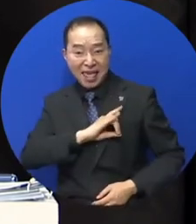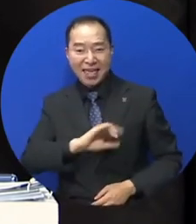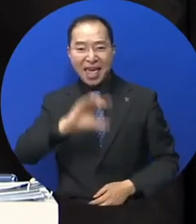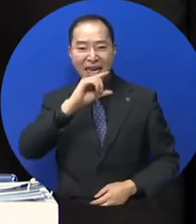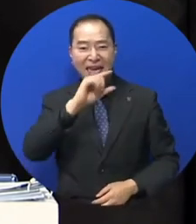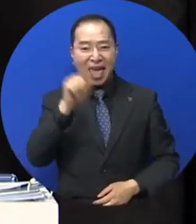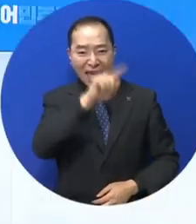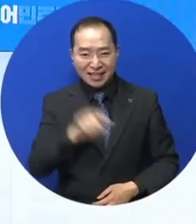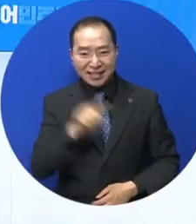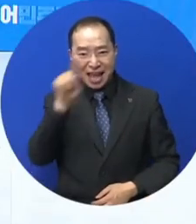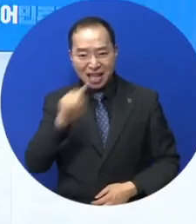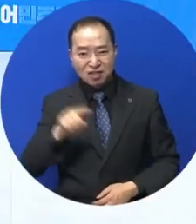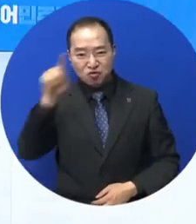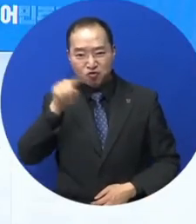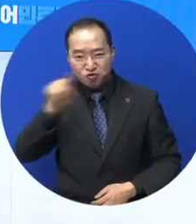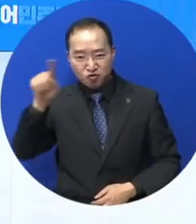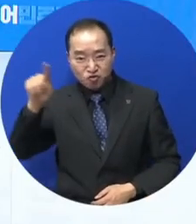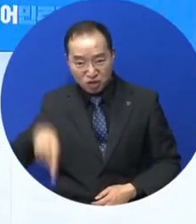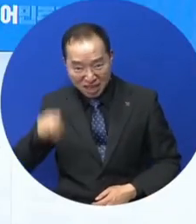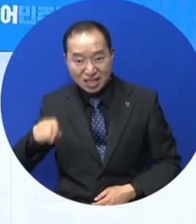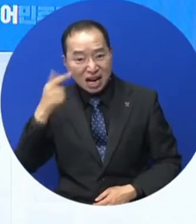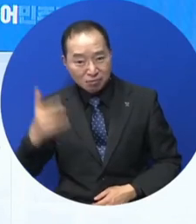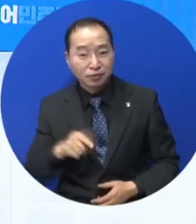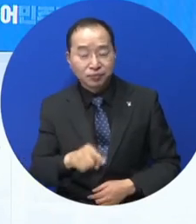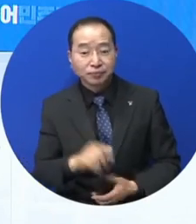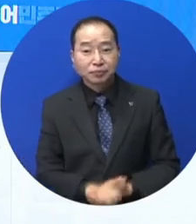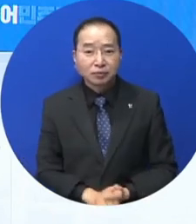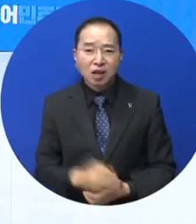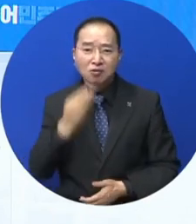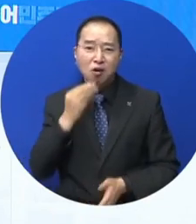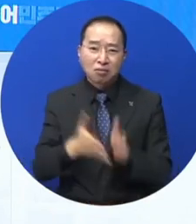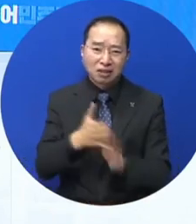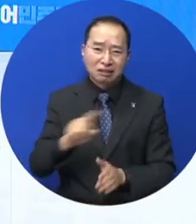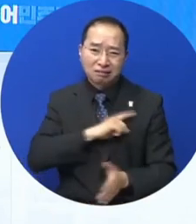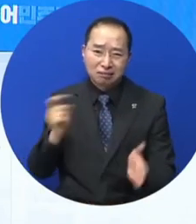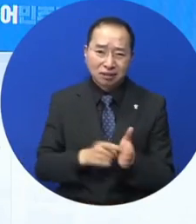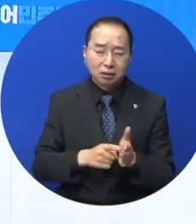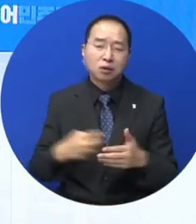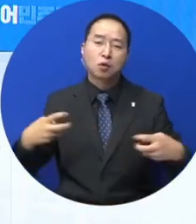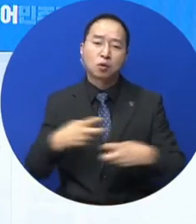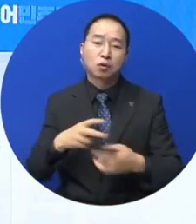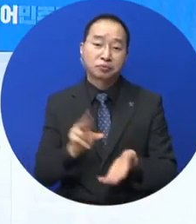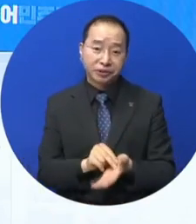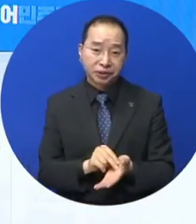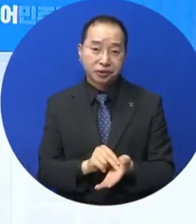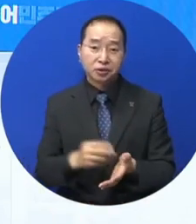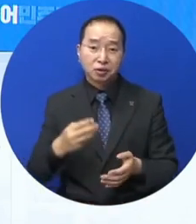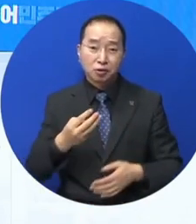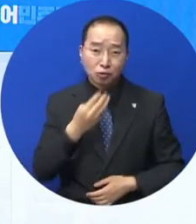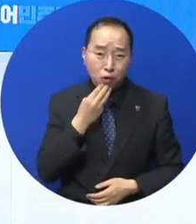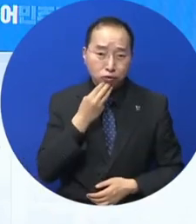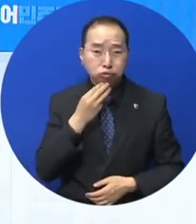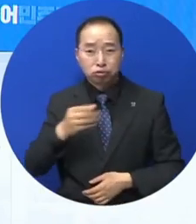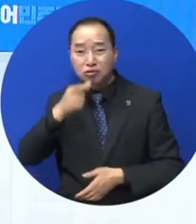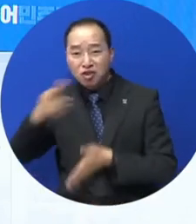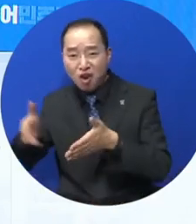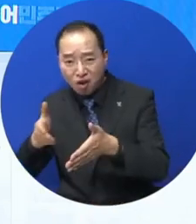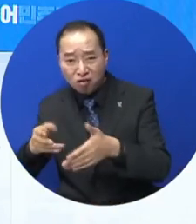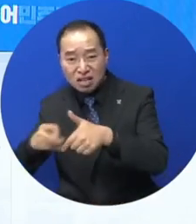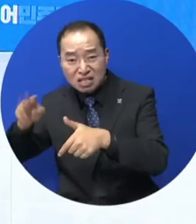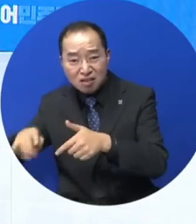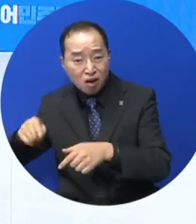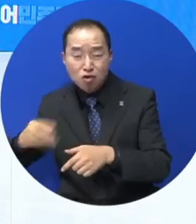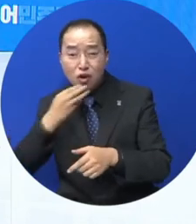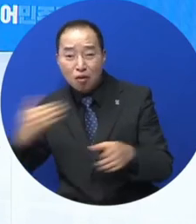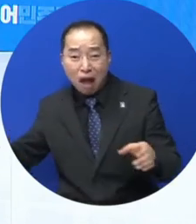보내주셨는데요. 서울시의 가장 큰 문제는 교통 문제입니다. 서울 시민과 경기도 인천에서 서울로